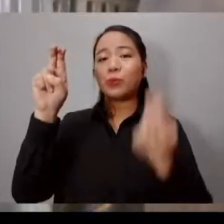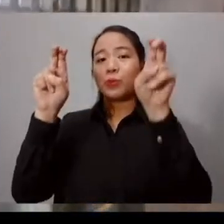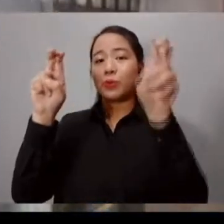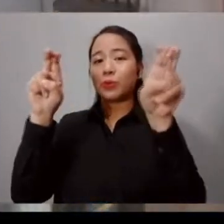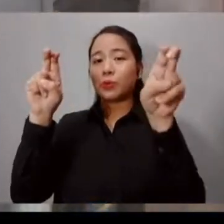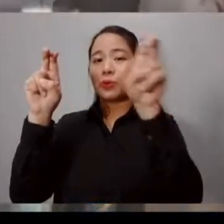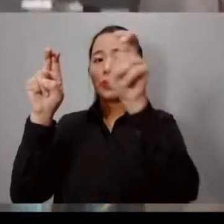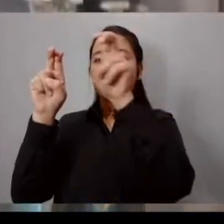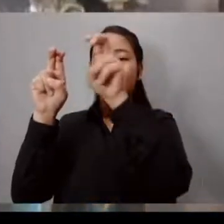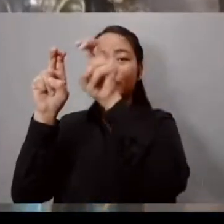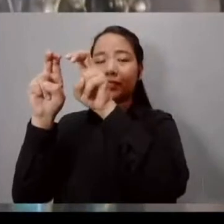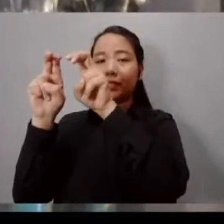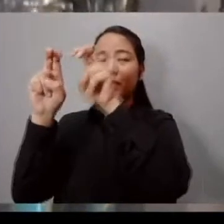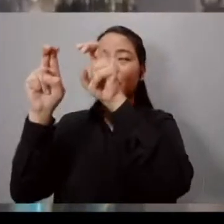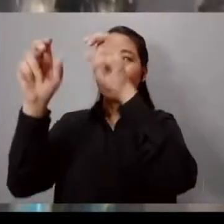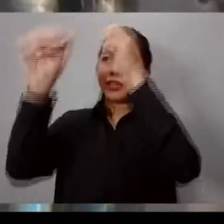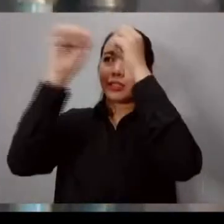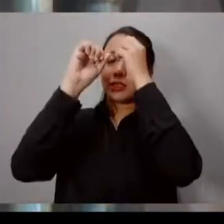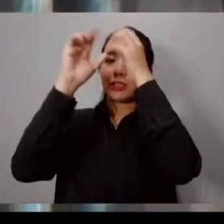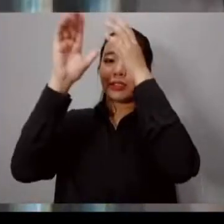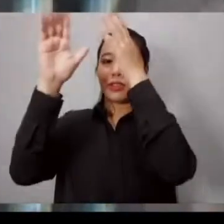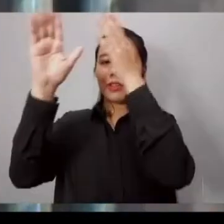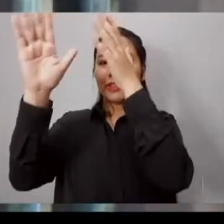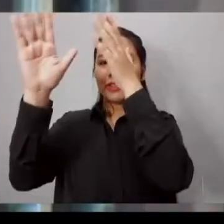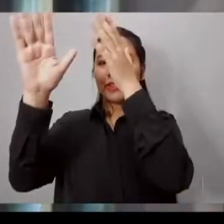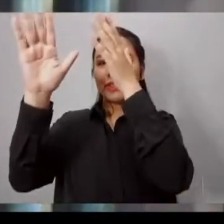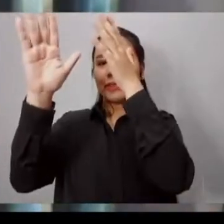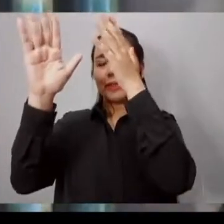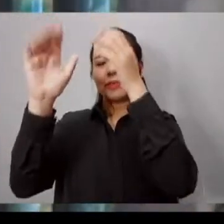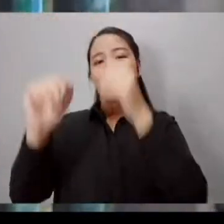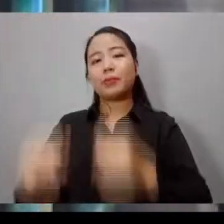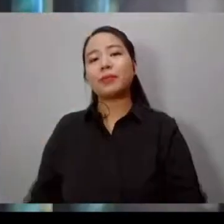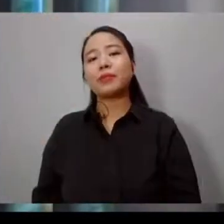nanuluklok sa kanan ng Ama.